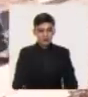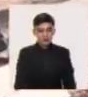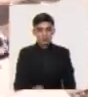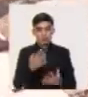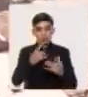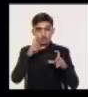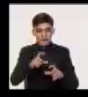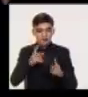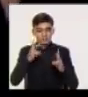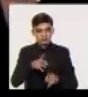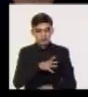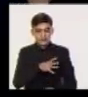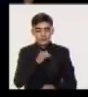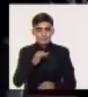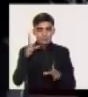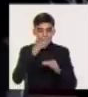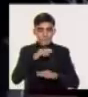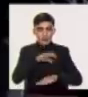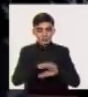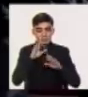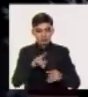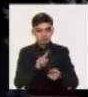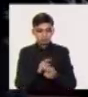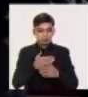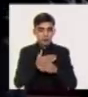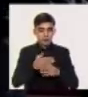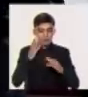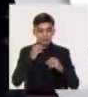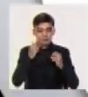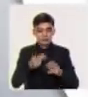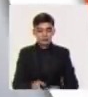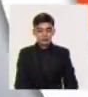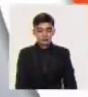Сколько человек пострадали? Могут ли в банке пойти навстречу этим людям?